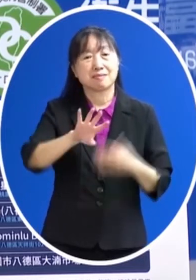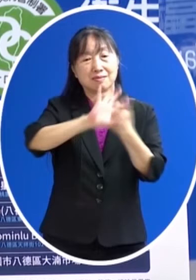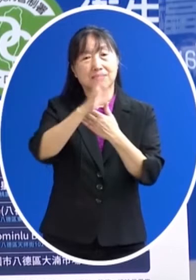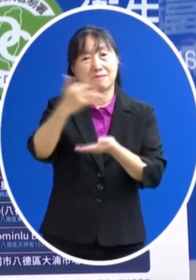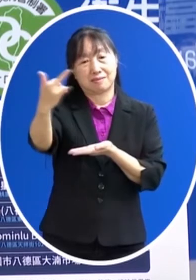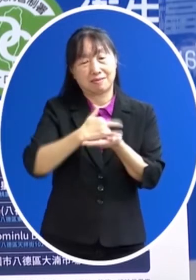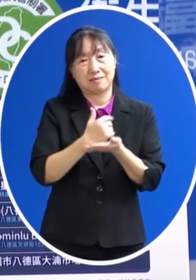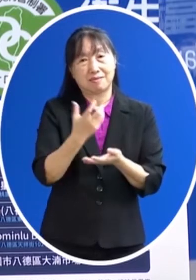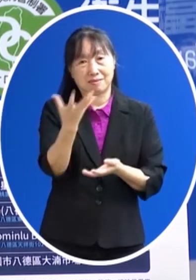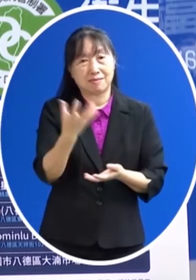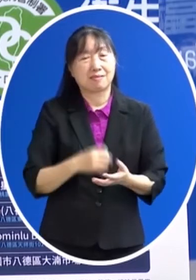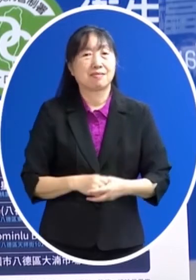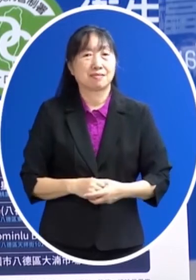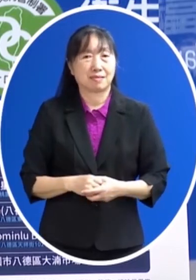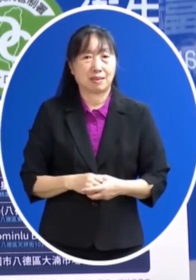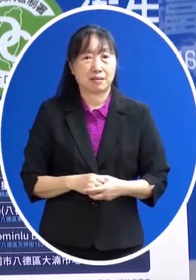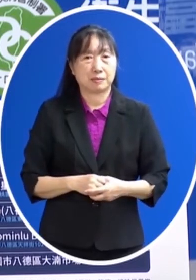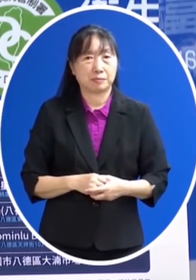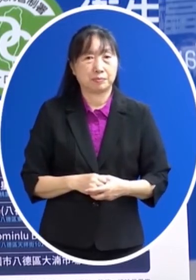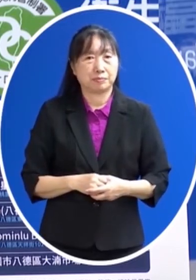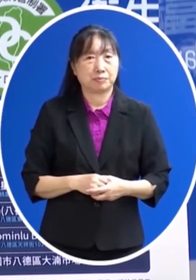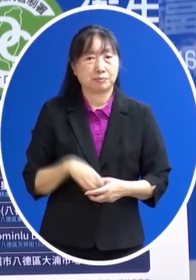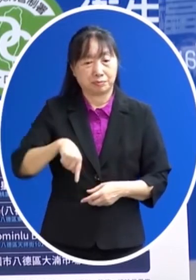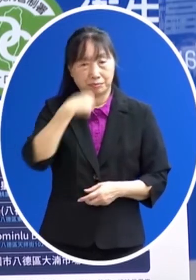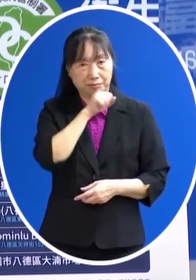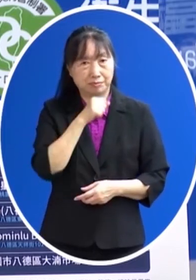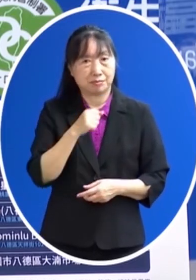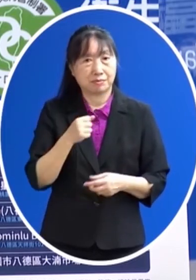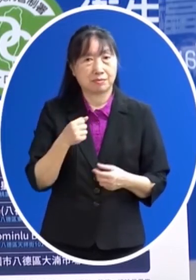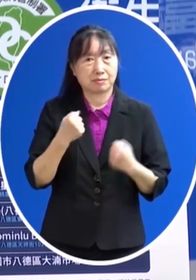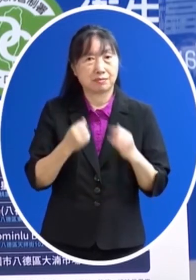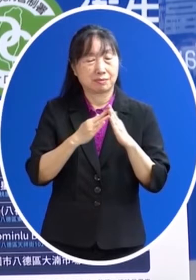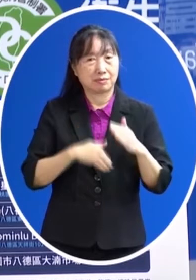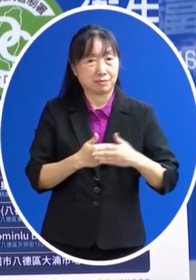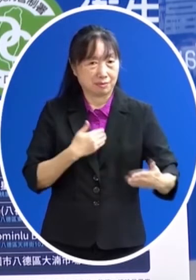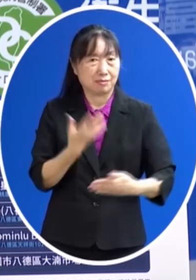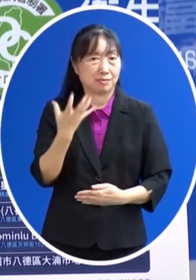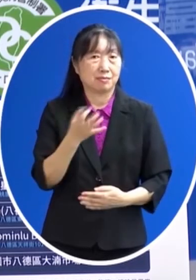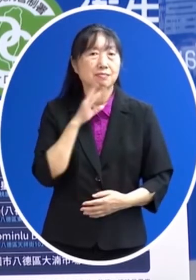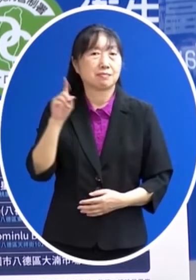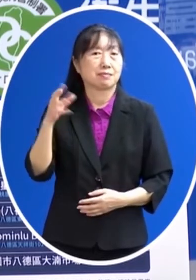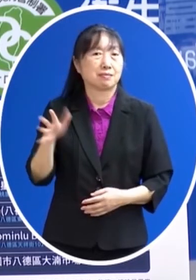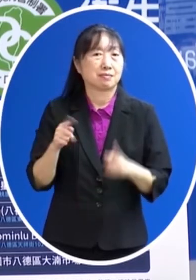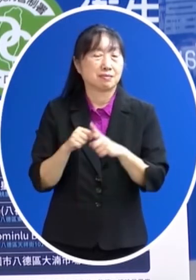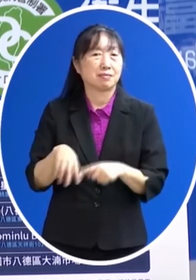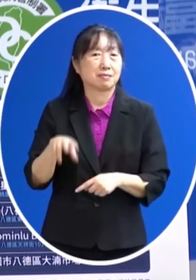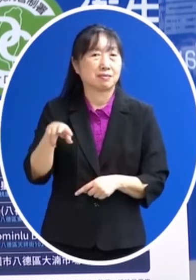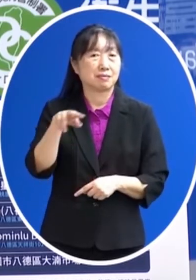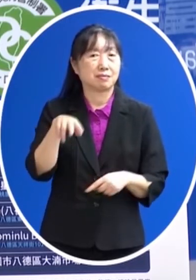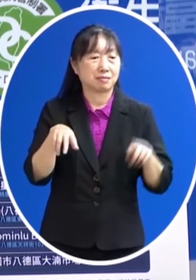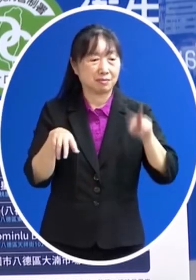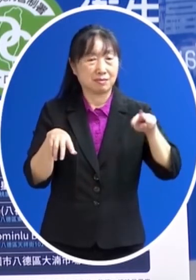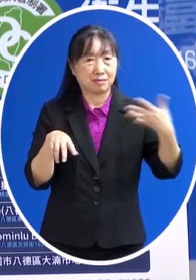就回来的了。哦，那在本土的哈，其实居家隔离为多了。那1万多人对2000多万人，它